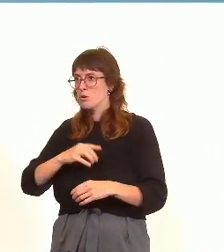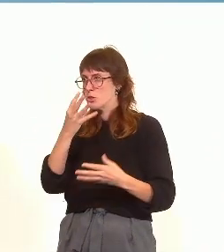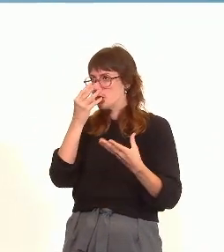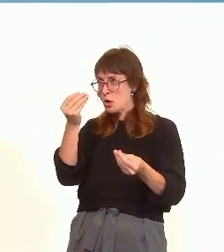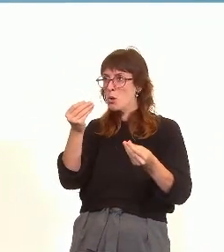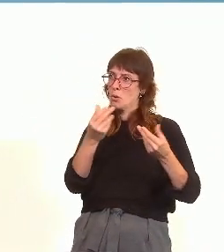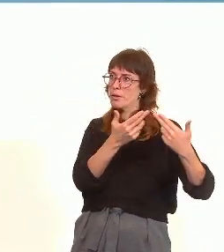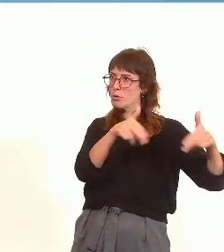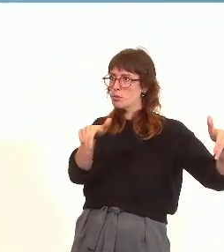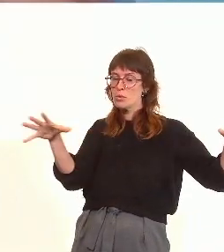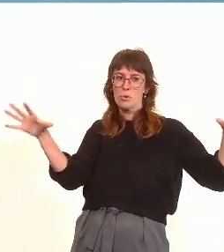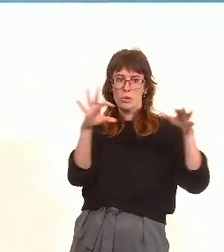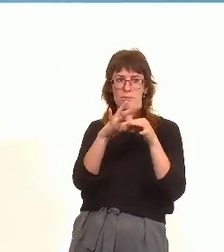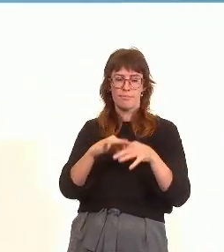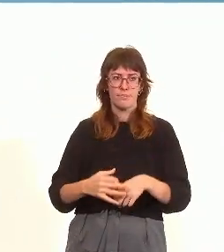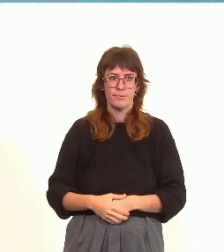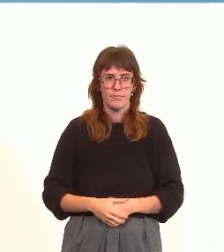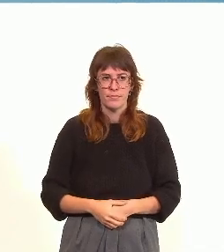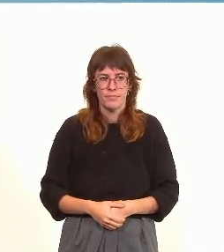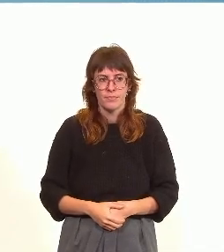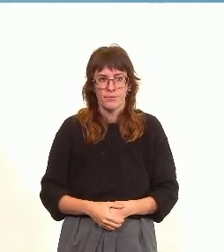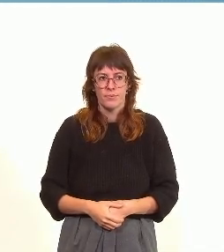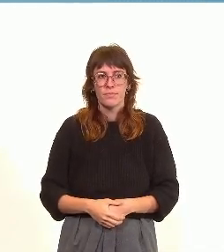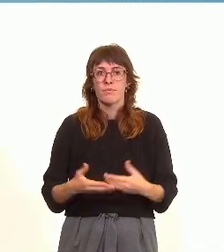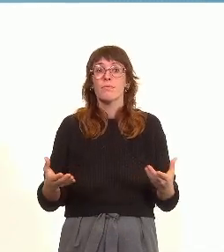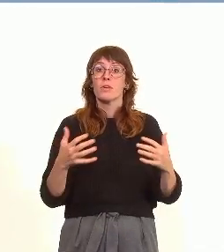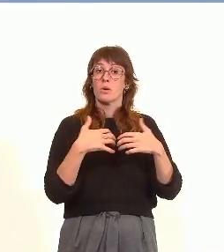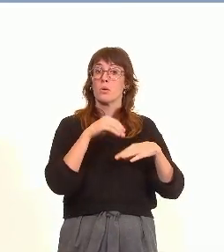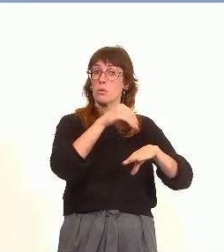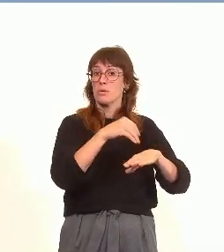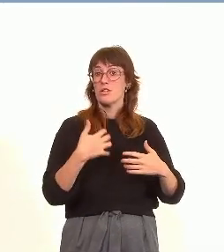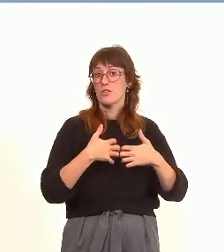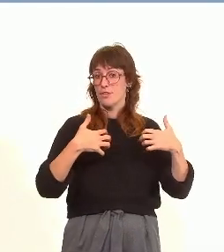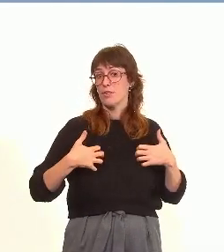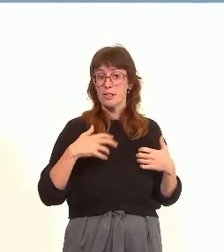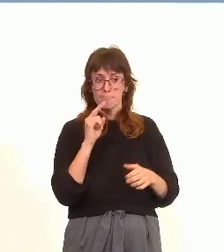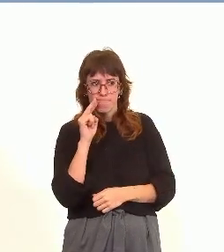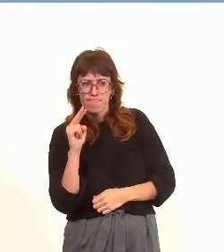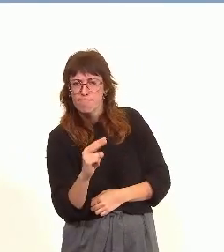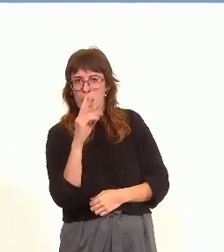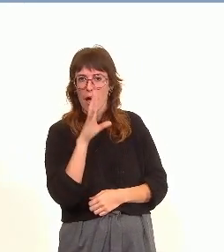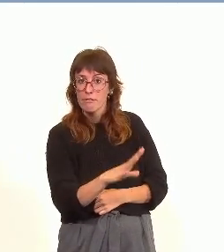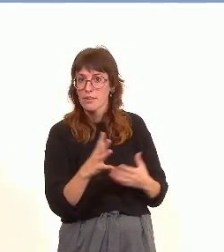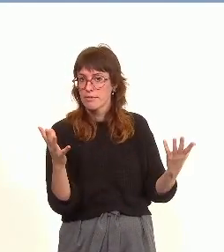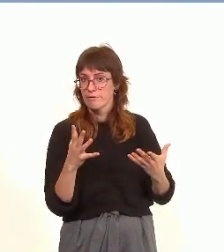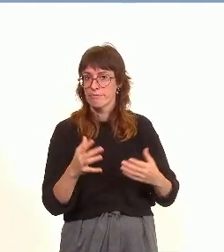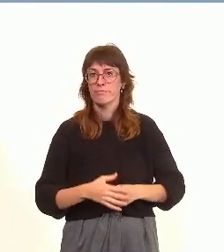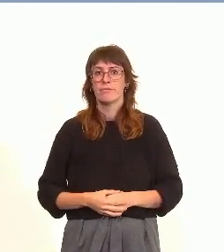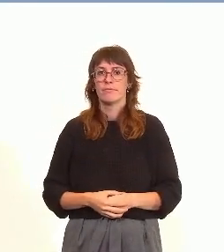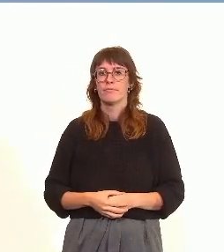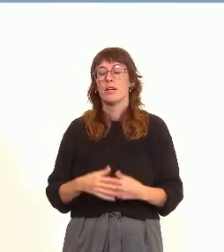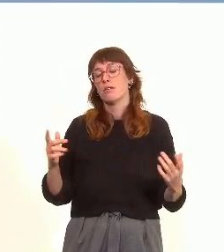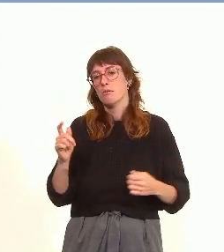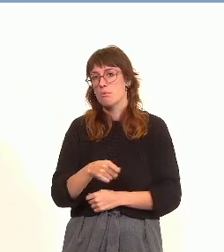regard sur ces enjeux de participation au nom du Conseil scientifique. Oui, merci beaucoup. Alors, effectivement, la participation, c'est un